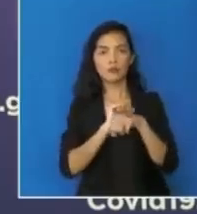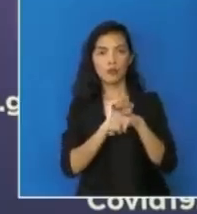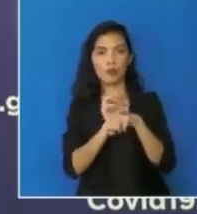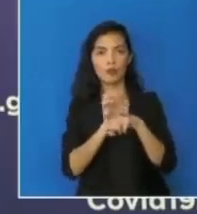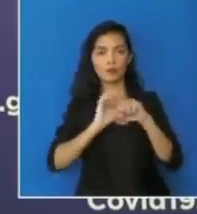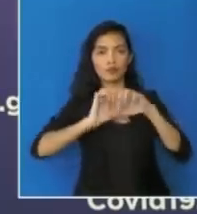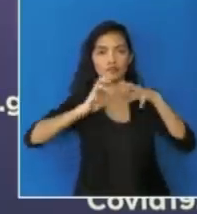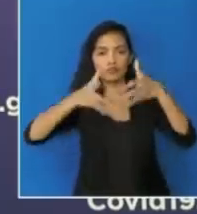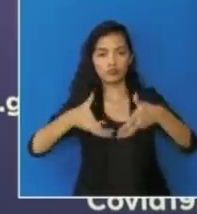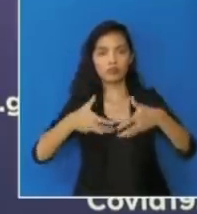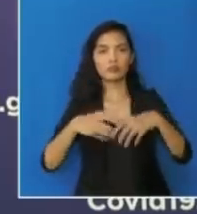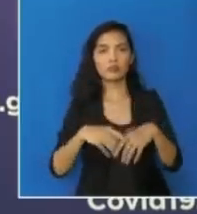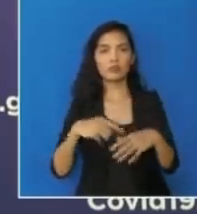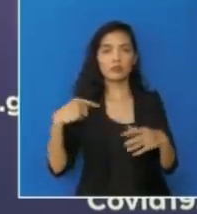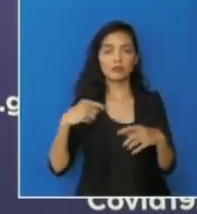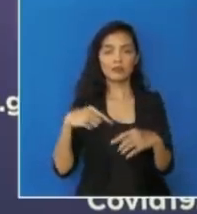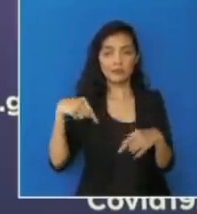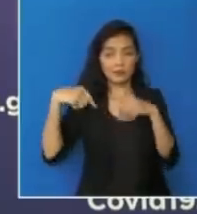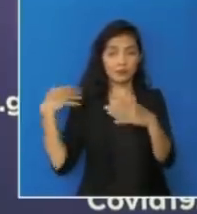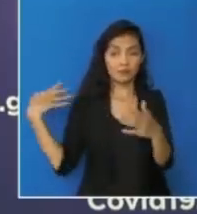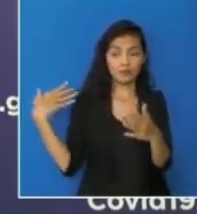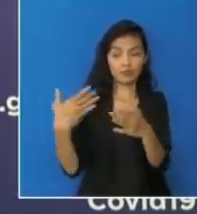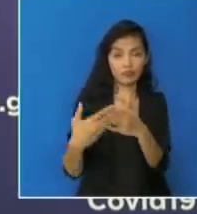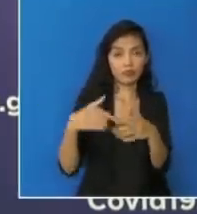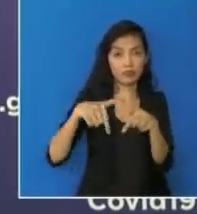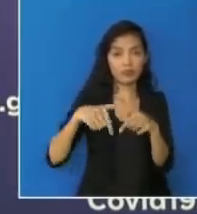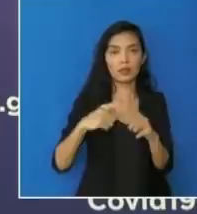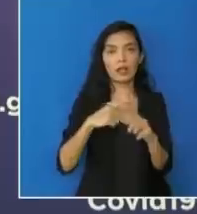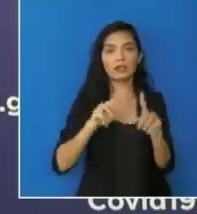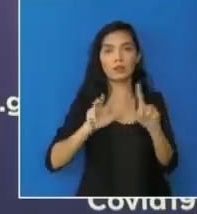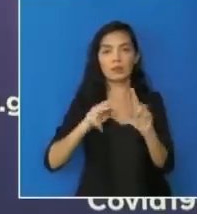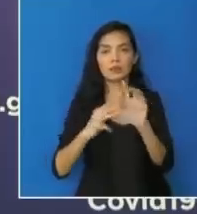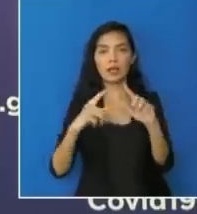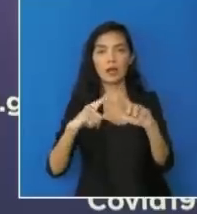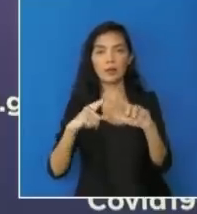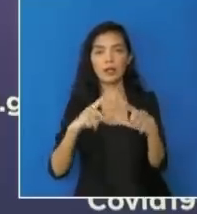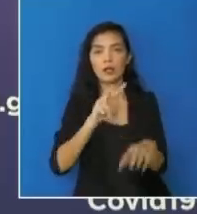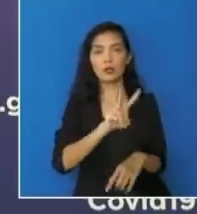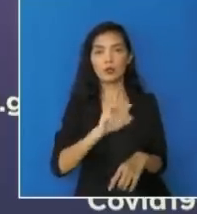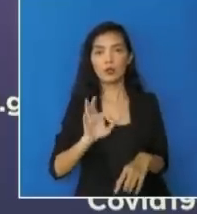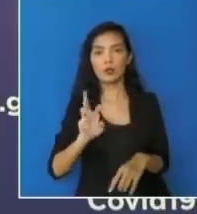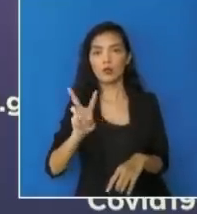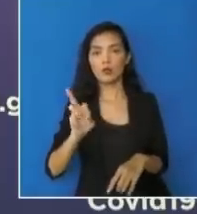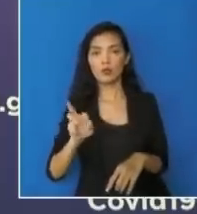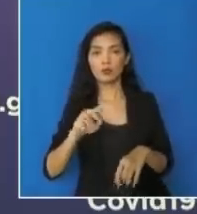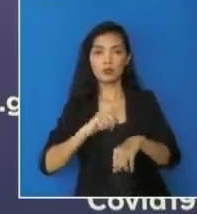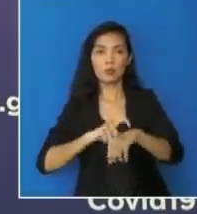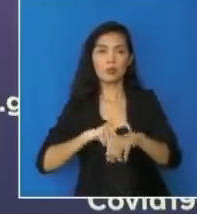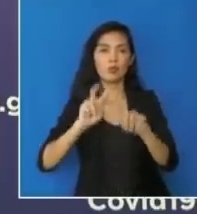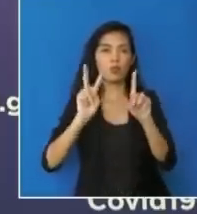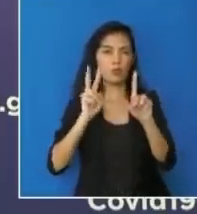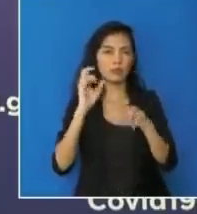COVID-19 sampai dengan tanggal 19 April 2020 pukul 12 WIB.